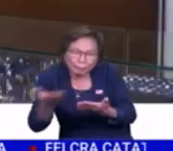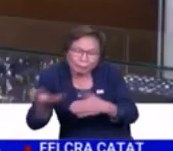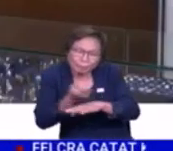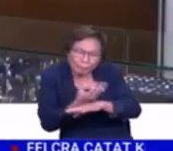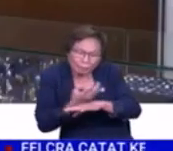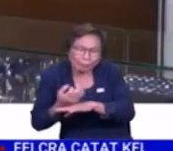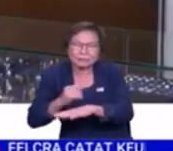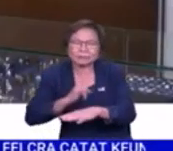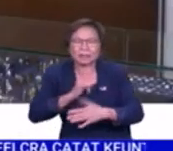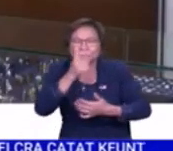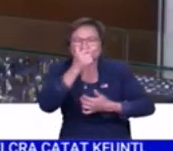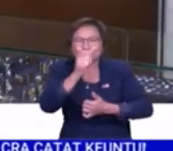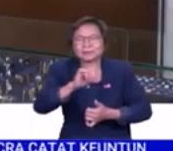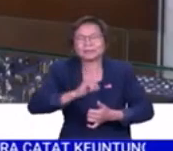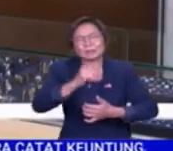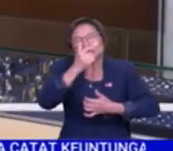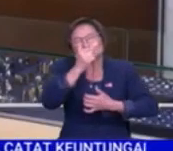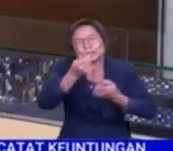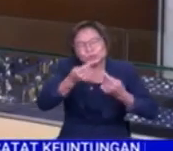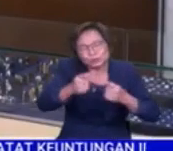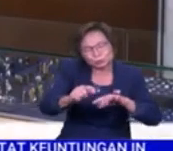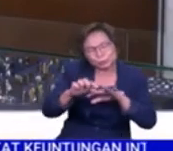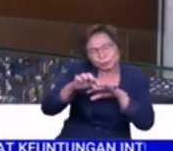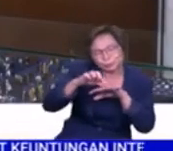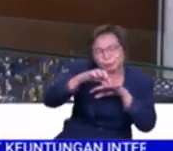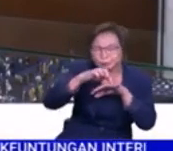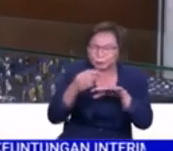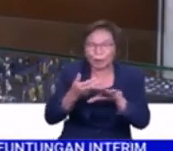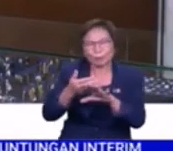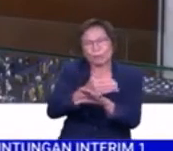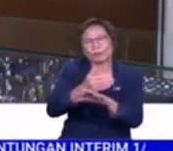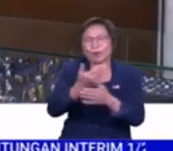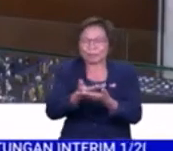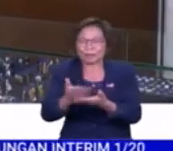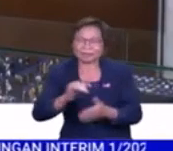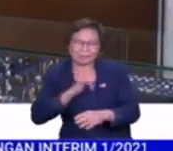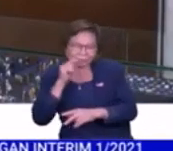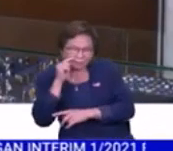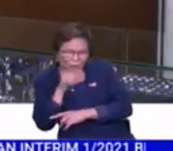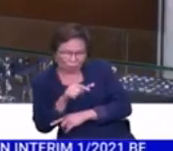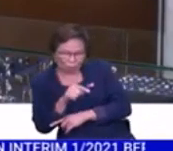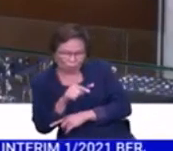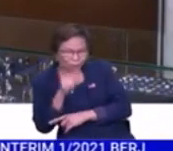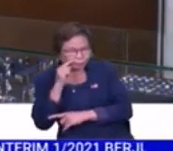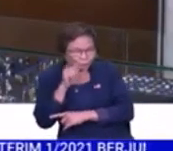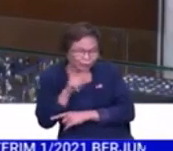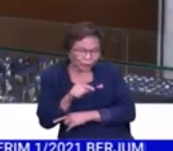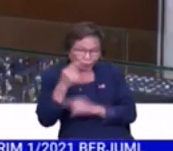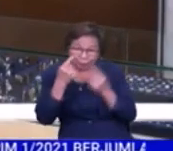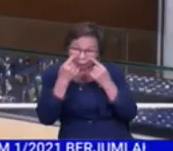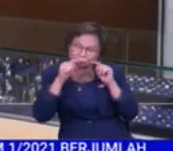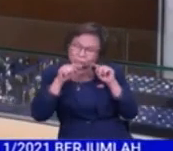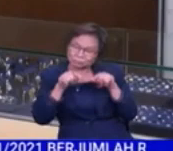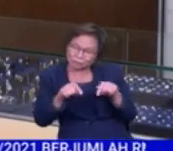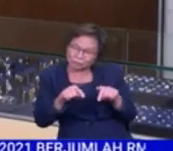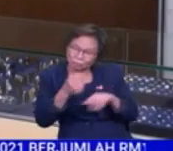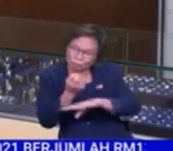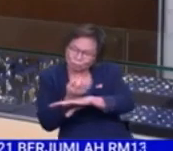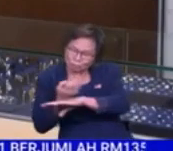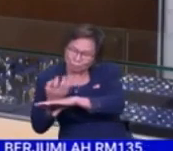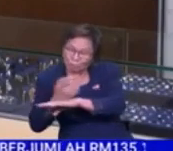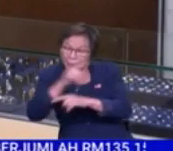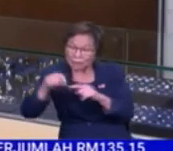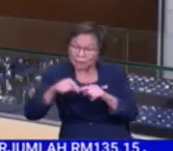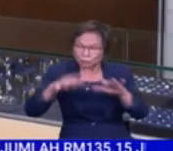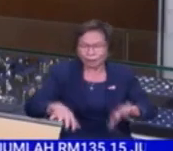Saya jenis yang suka cuba barang kemas sebelum beli. Saya suka tengok depan, tengok-tengok depan mata kita. So macam